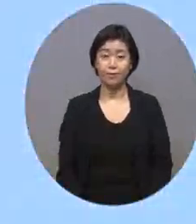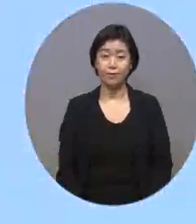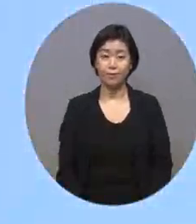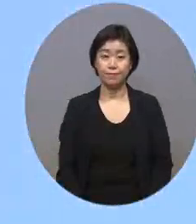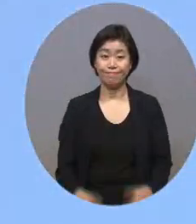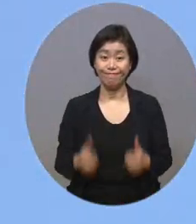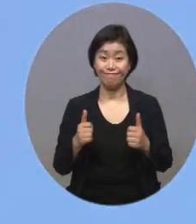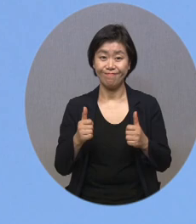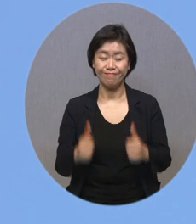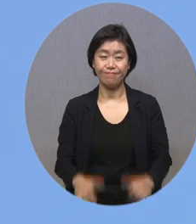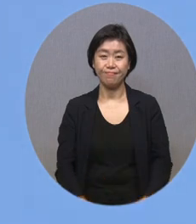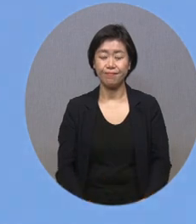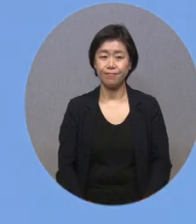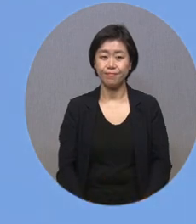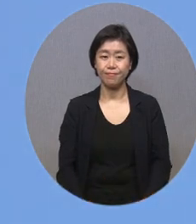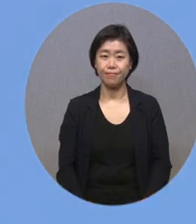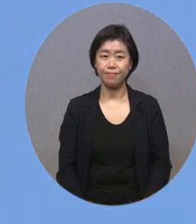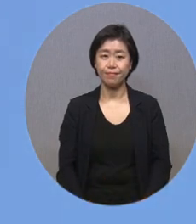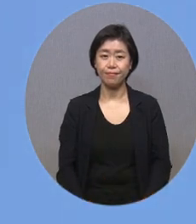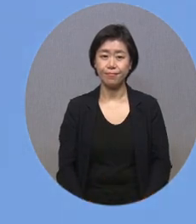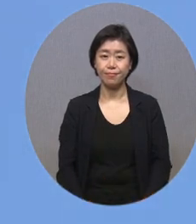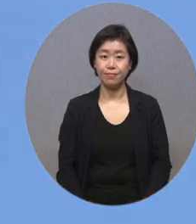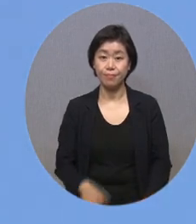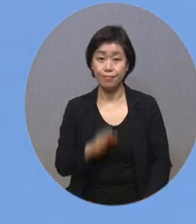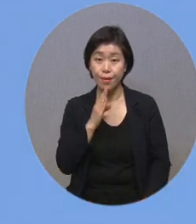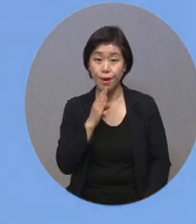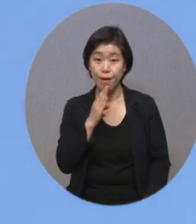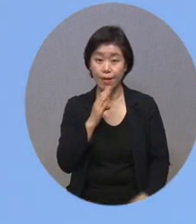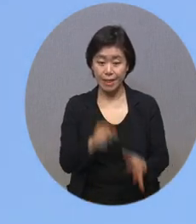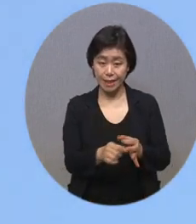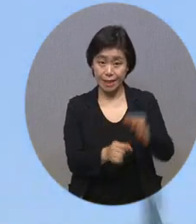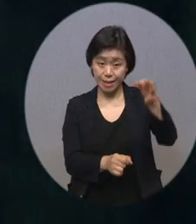야! 잘 쳤다! 기대다!